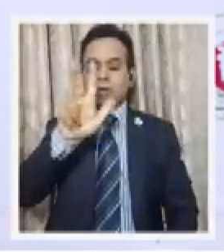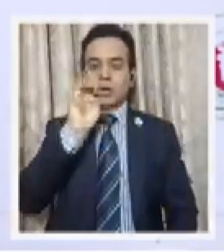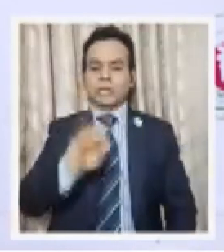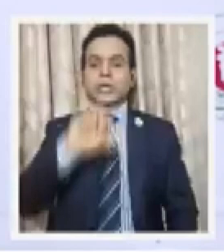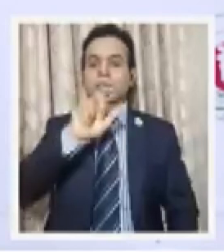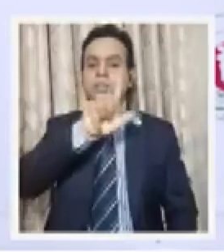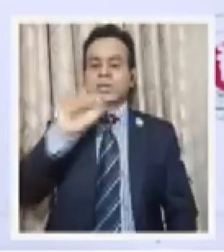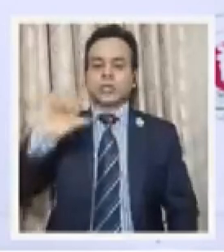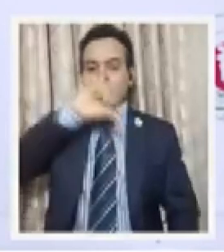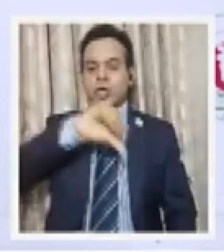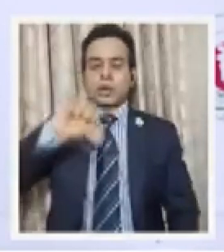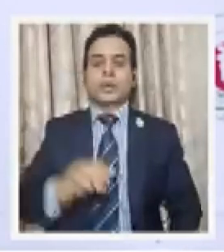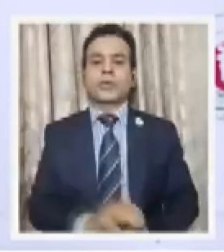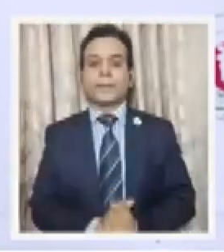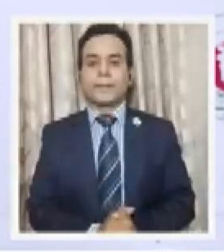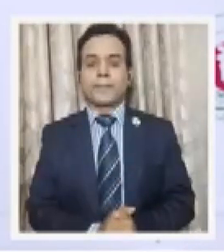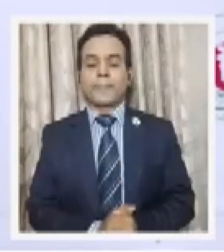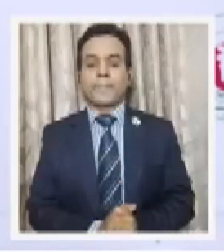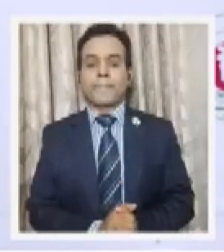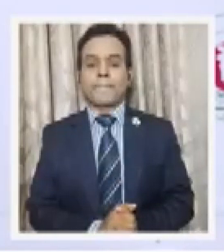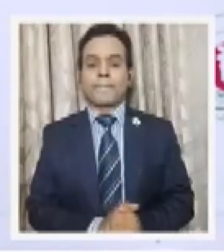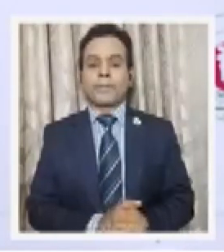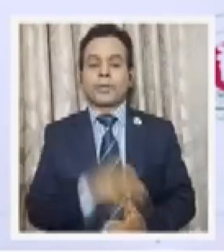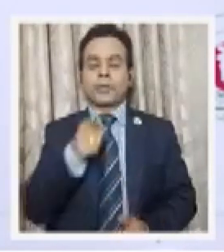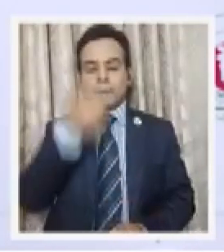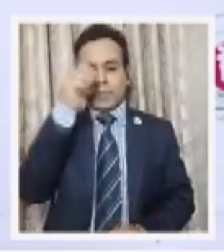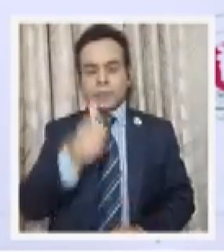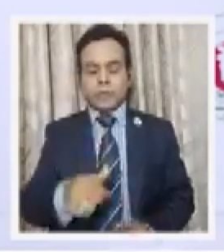10,956, কাভারঅল, পিপিই গাউন, অ্যাপ্রন, শু প্রোটেক্টর সহ